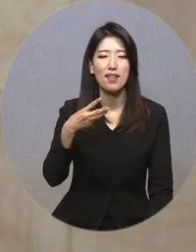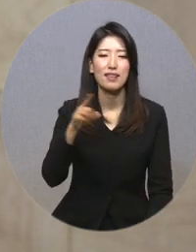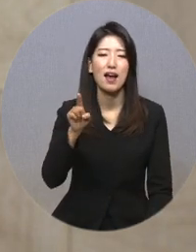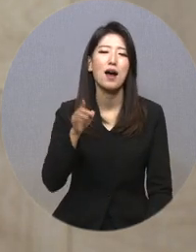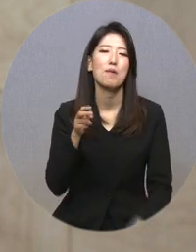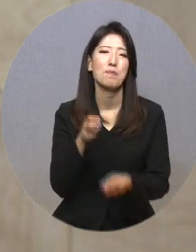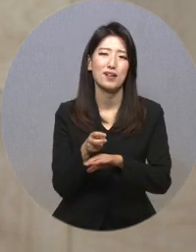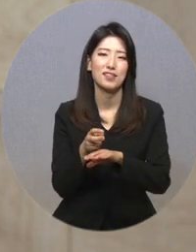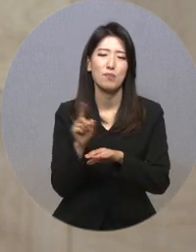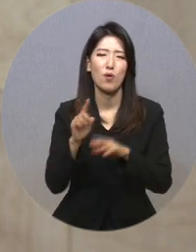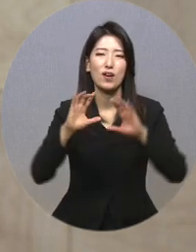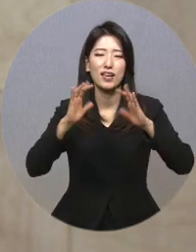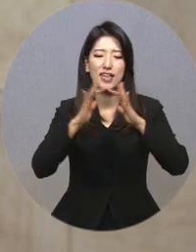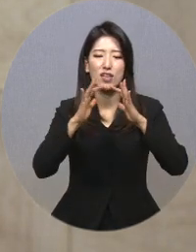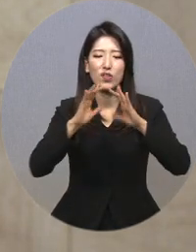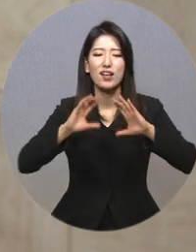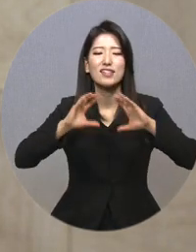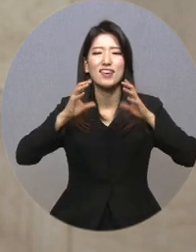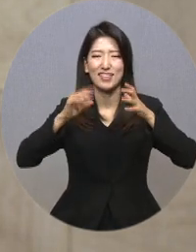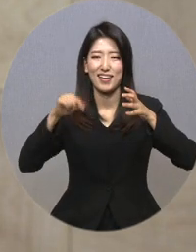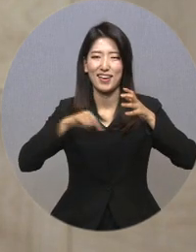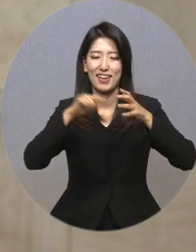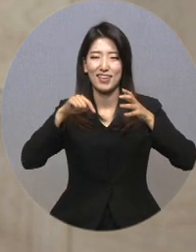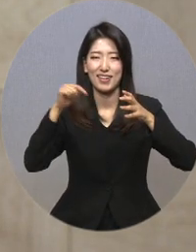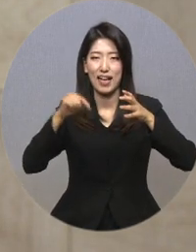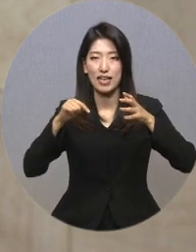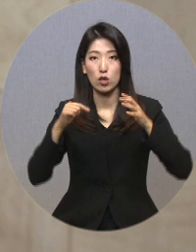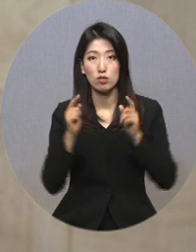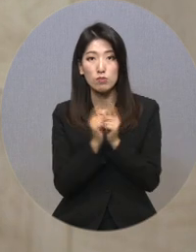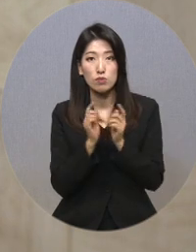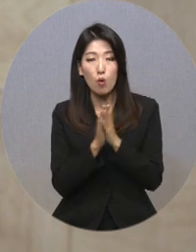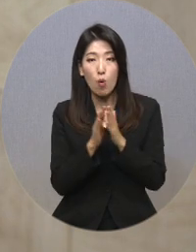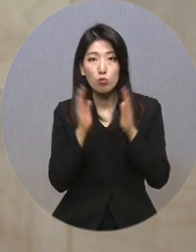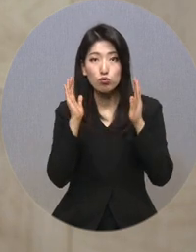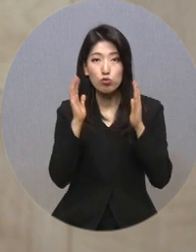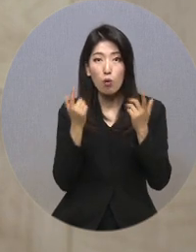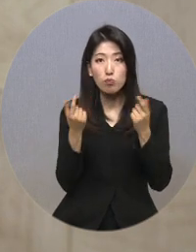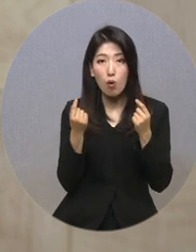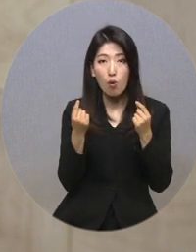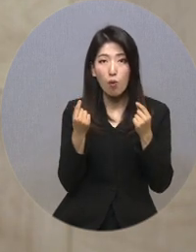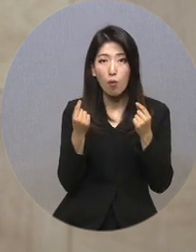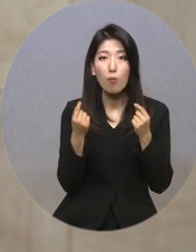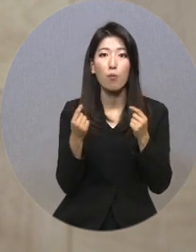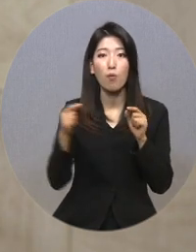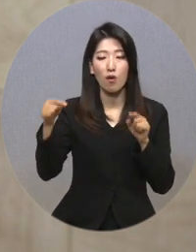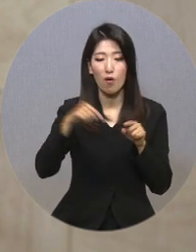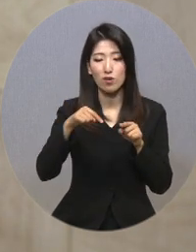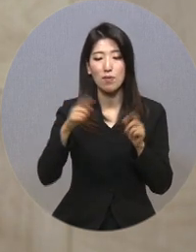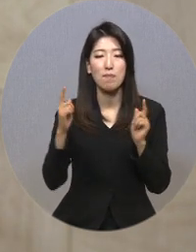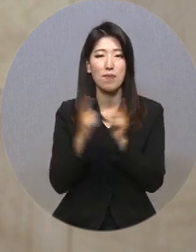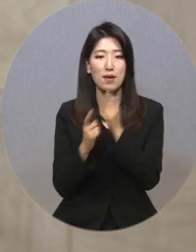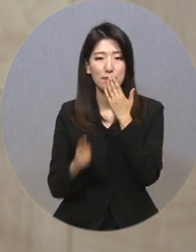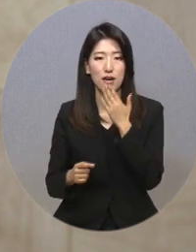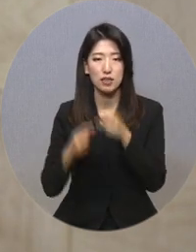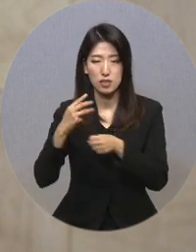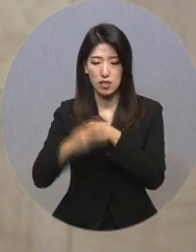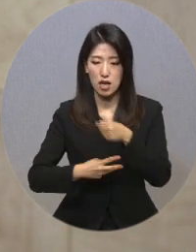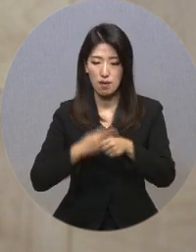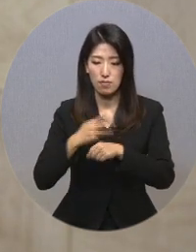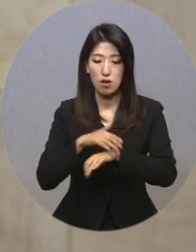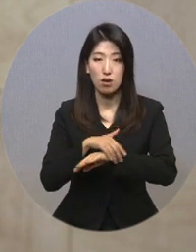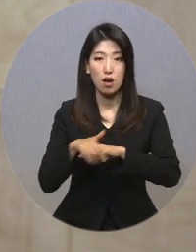메타버스입니다. 예, 메타버스고요. 저희 대학도 이거에 맞춰서 3개년 계획으로 저희